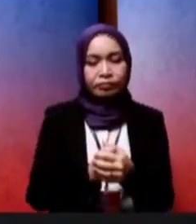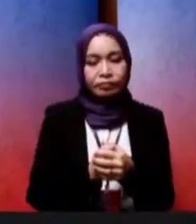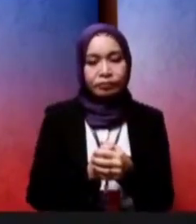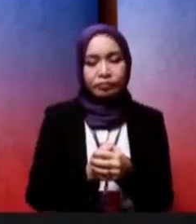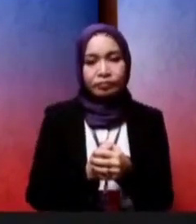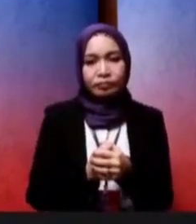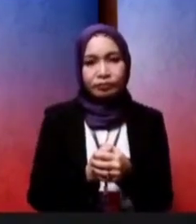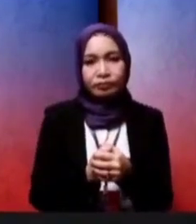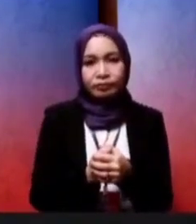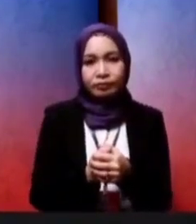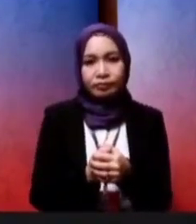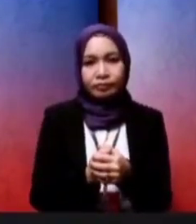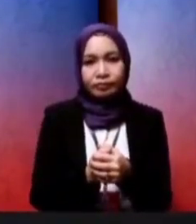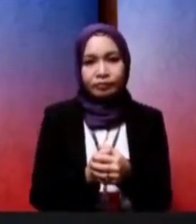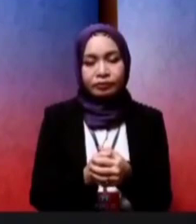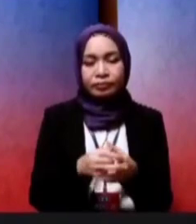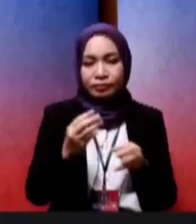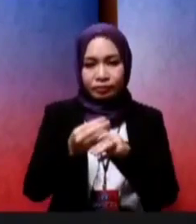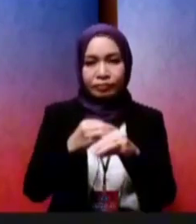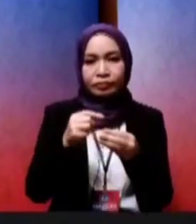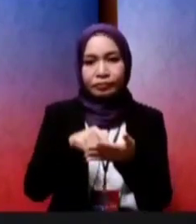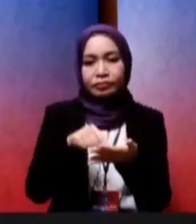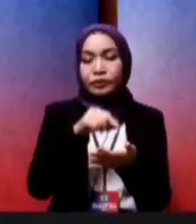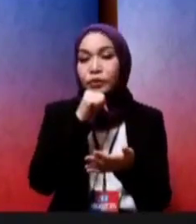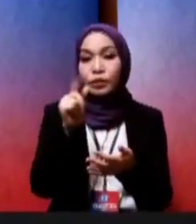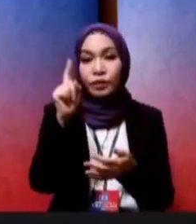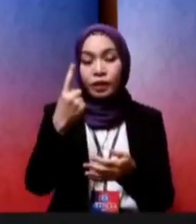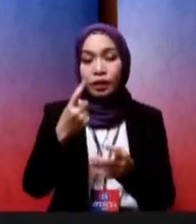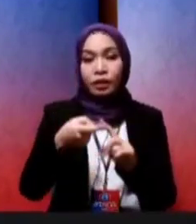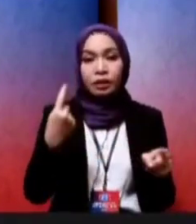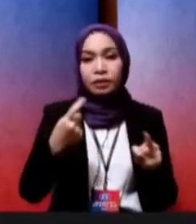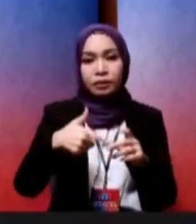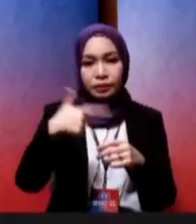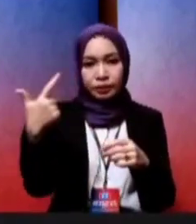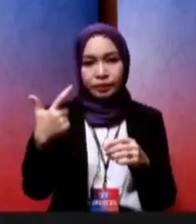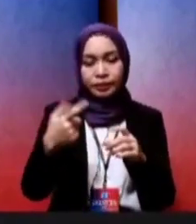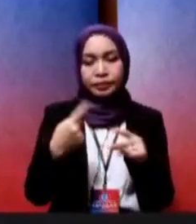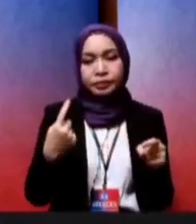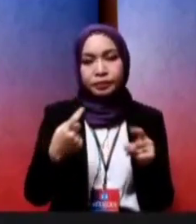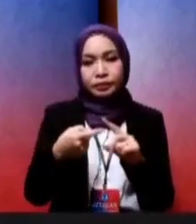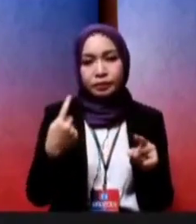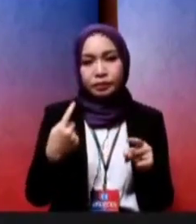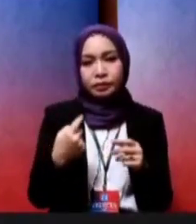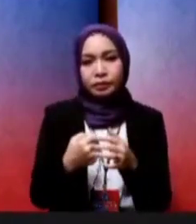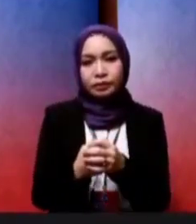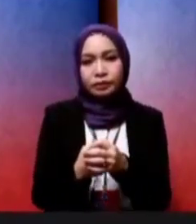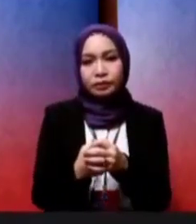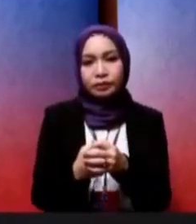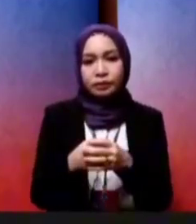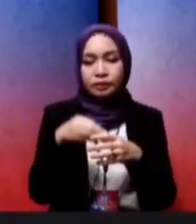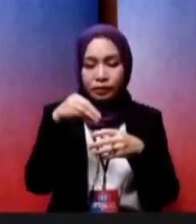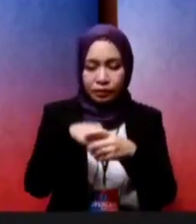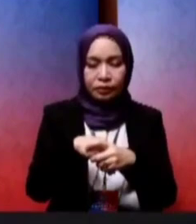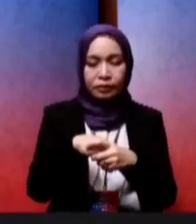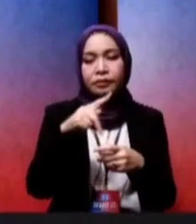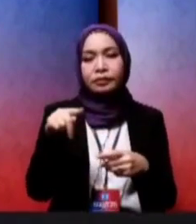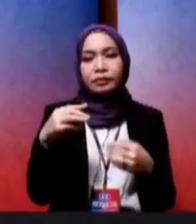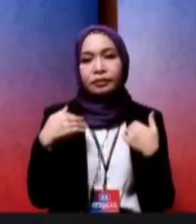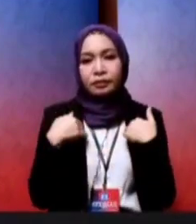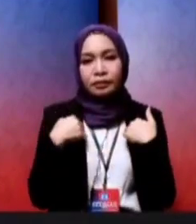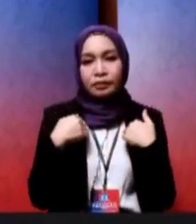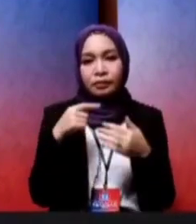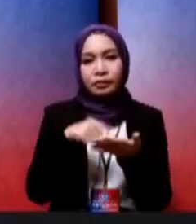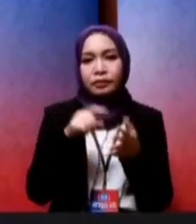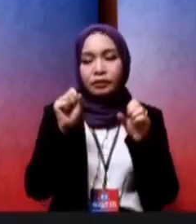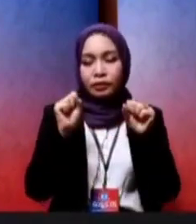pun ada yang membunuh saudara-saudari yang membunuh kejayaan sekecil